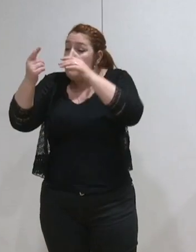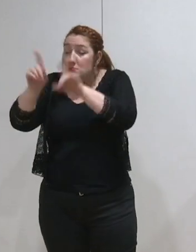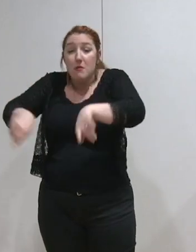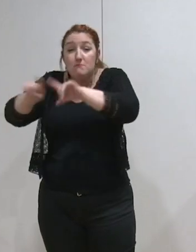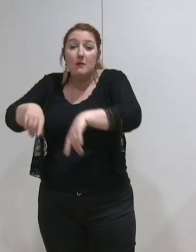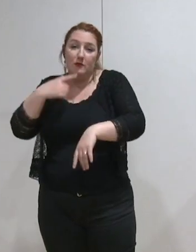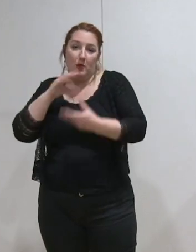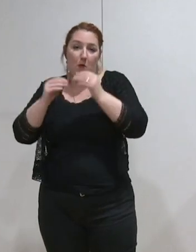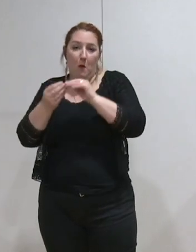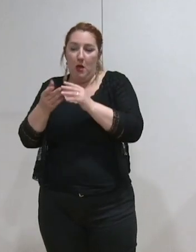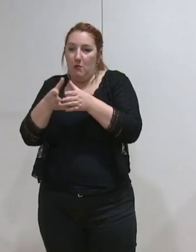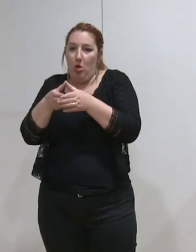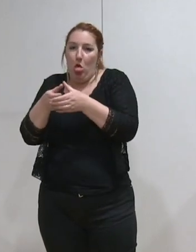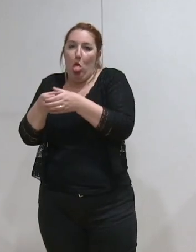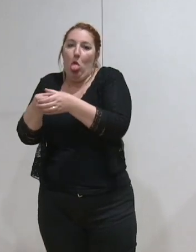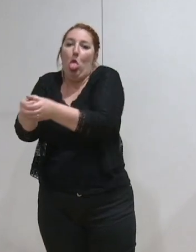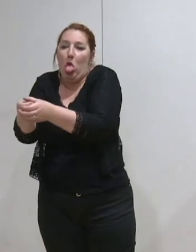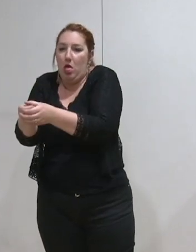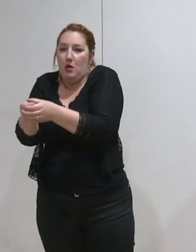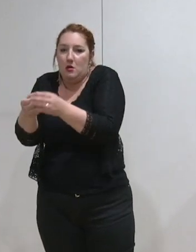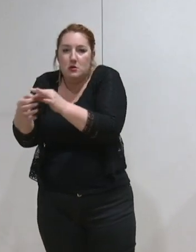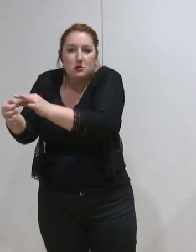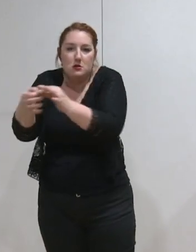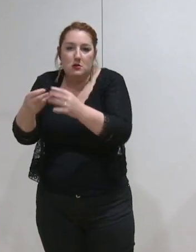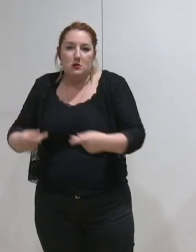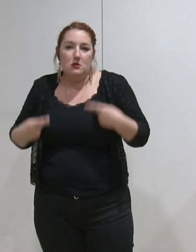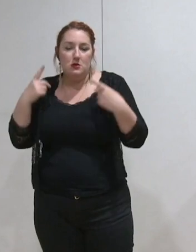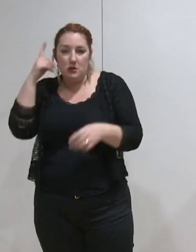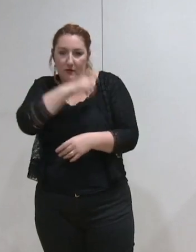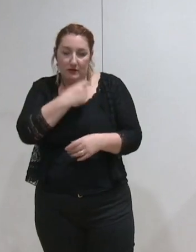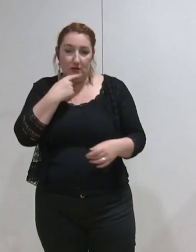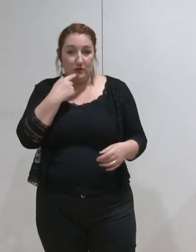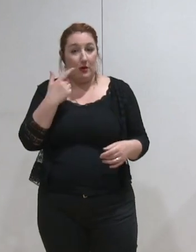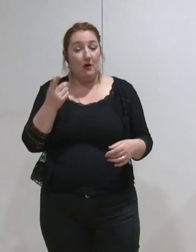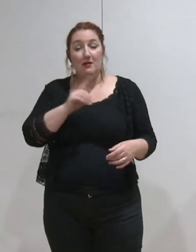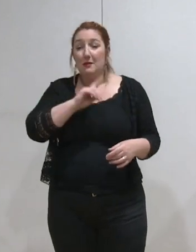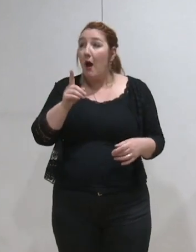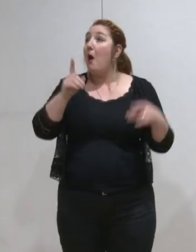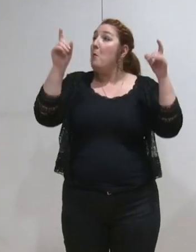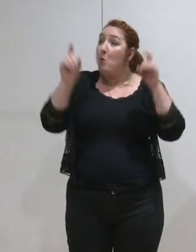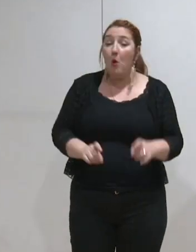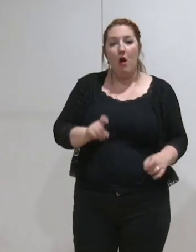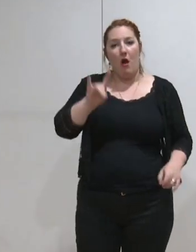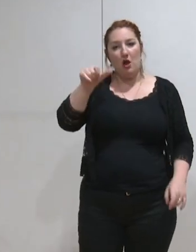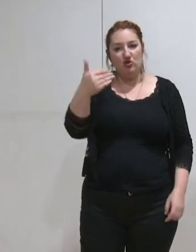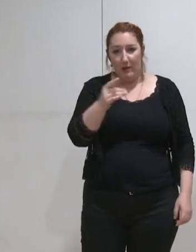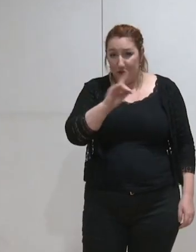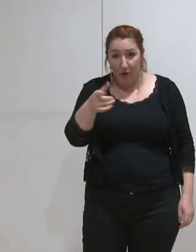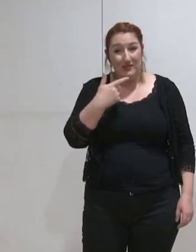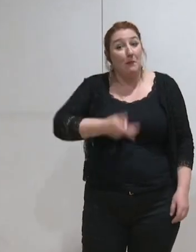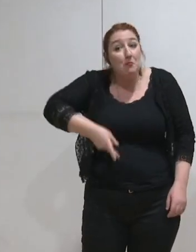problèmes de vivre ensemble la réponse ça n'est pas moins de le social c'est plus de logement social mieux réparti dans la ville et dans